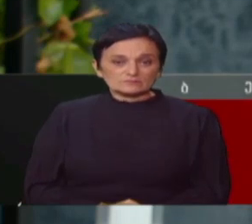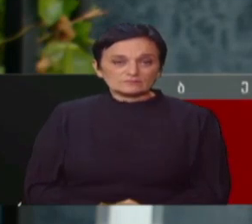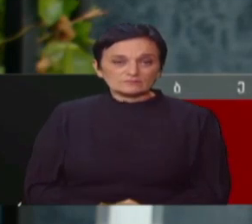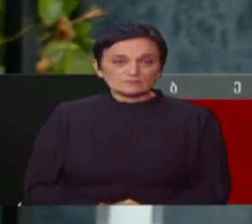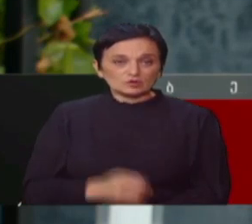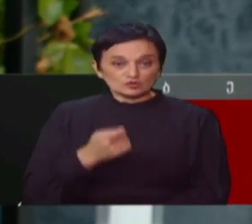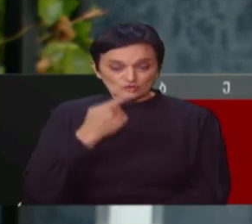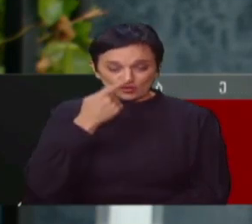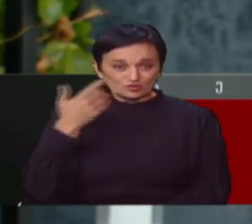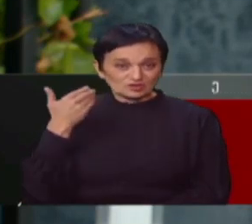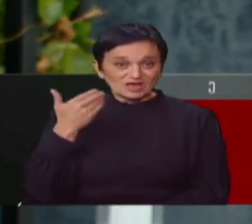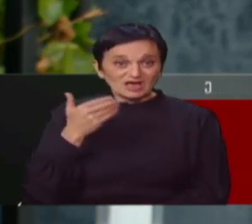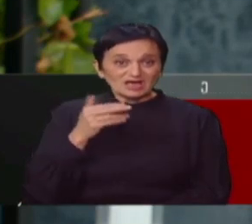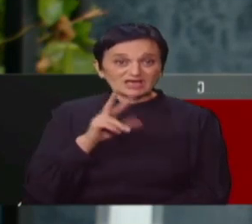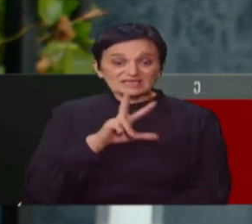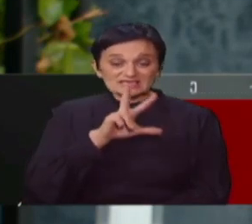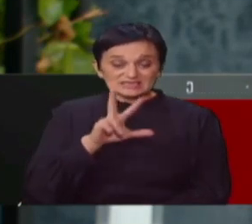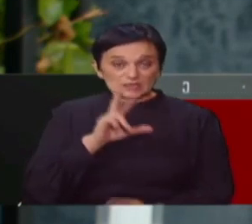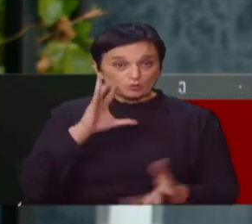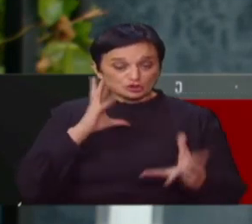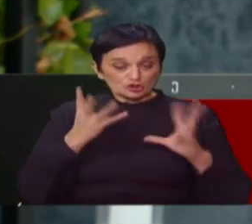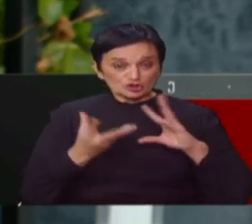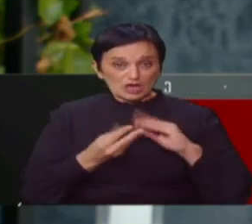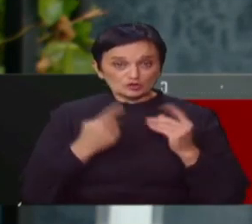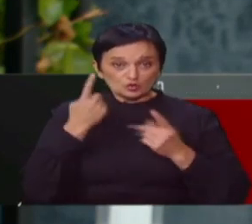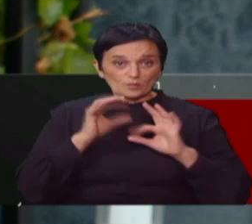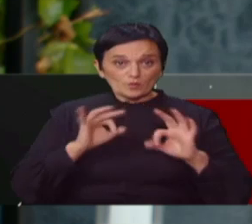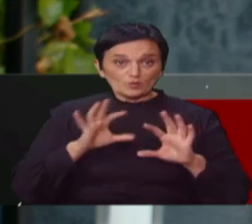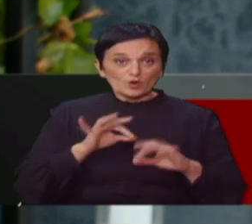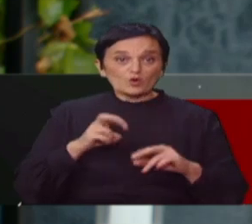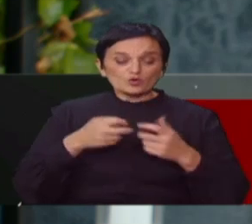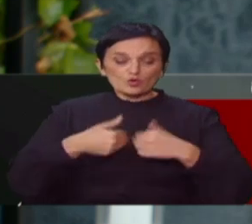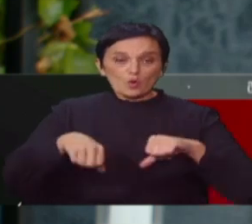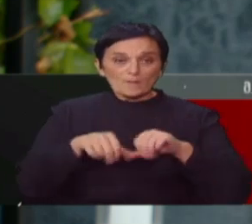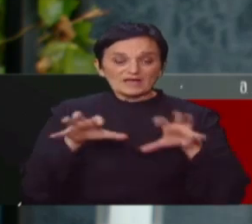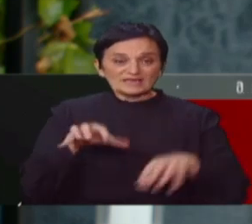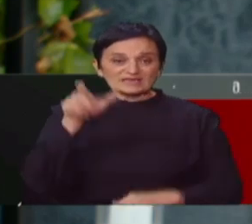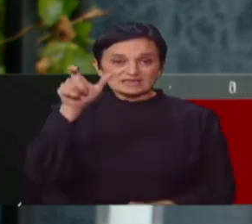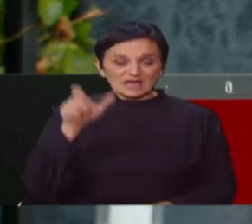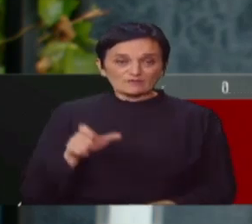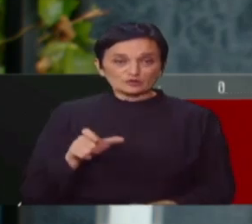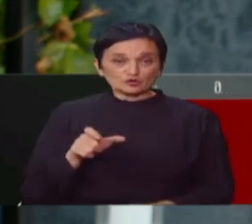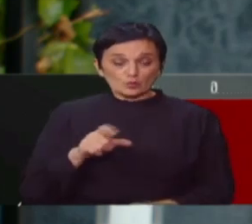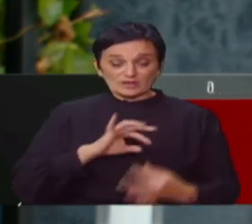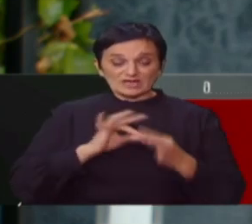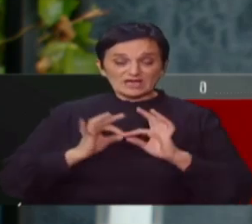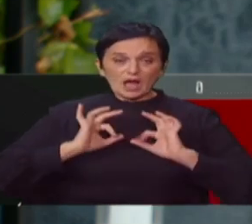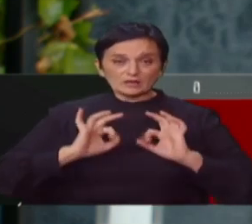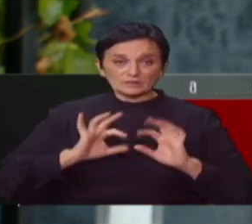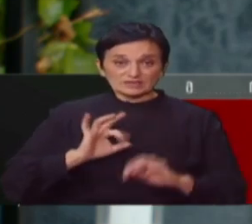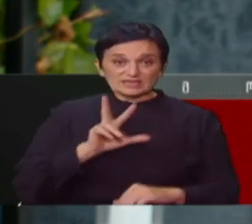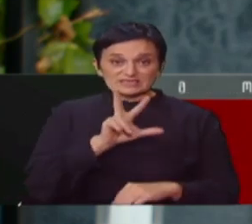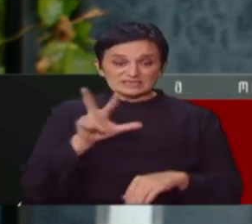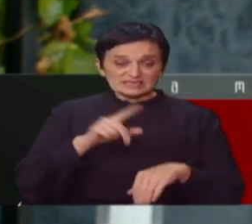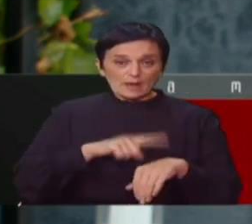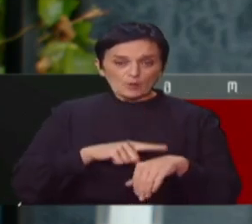Sunt ცოტა ხნის წინ კი 3 საათიანი მონაცემების შეჯამება გააკეთა საოლქო საარჩევნო კომისიის თავმჯდომარემ. Მისი განმარტებით 3